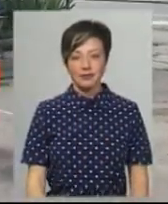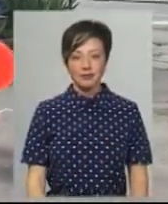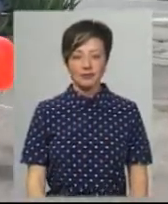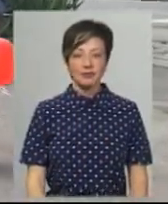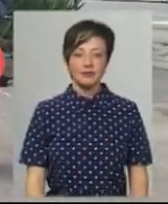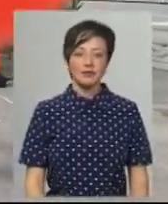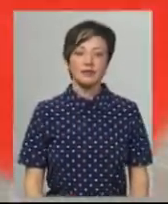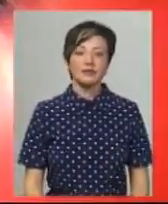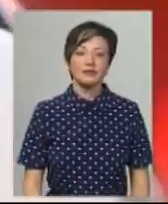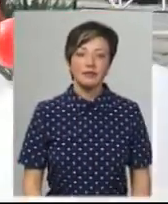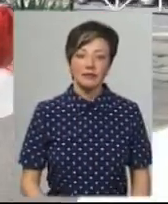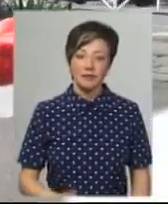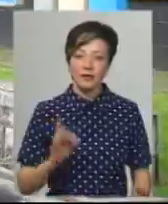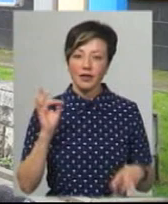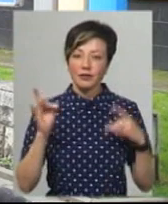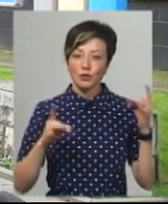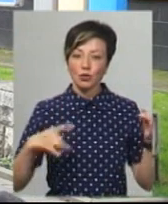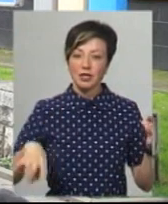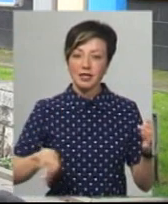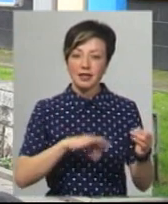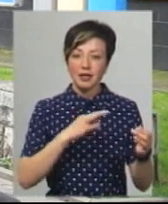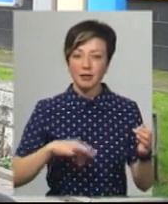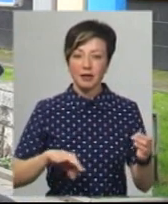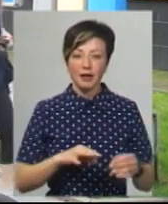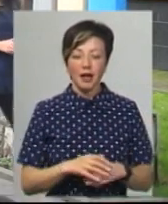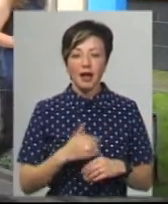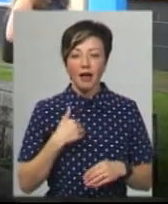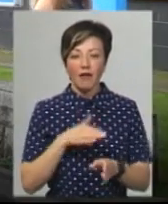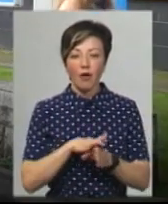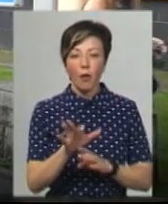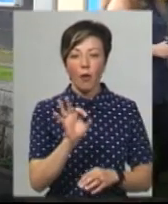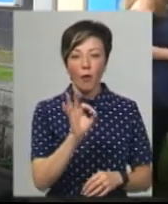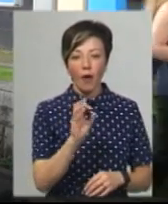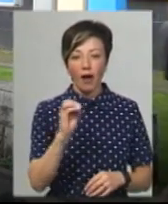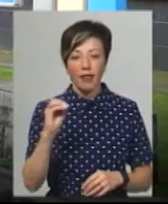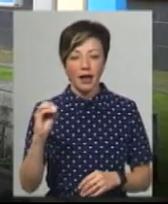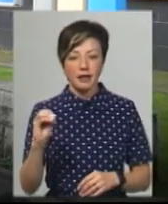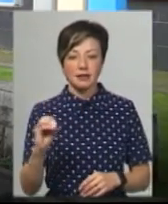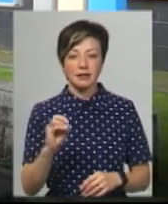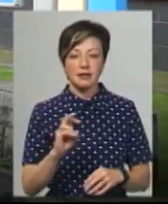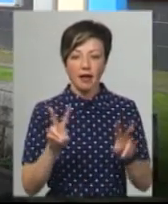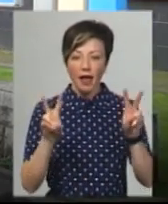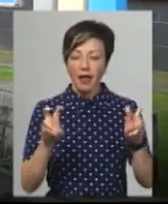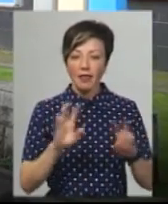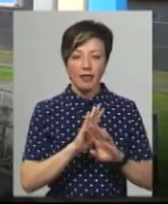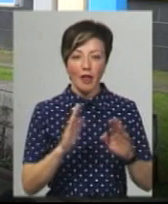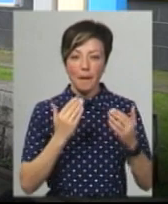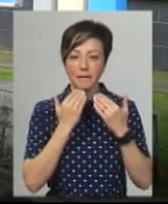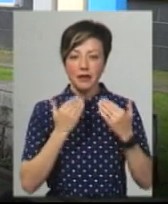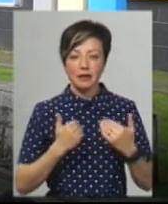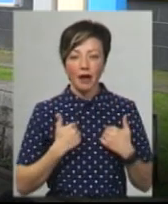Я виконував пісню «Окен Ельзи, не питай». ну, щоб підтримати